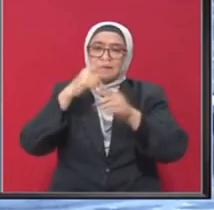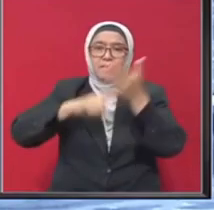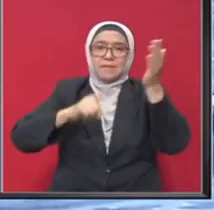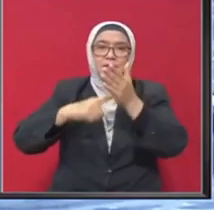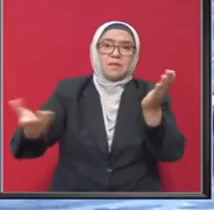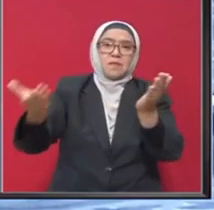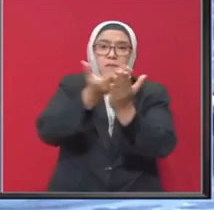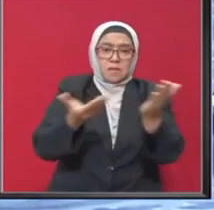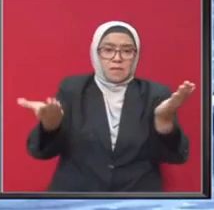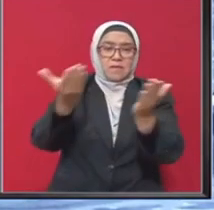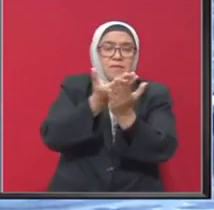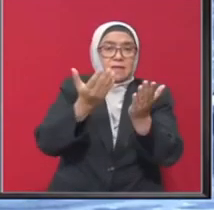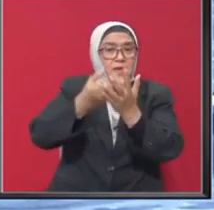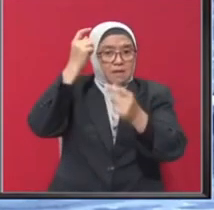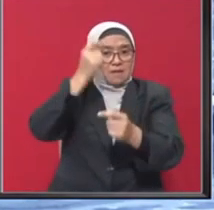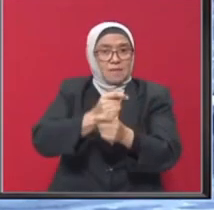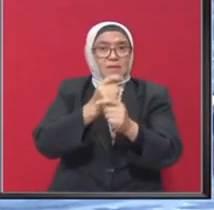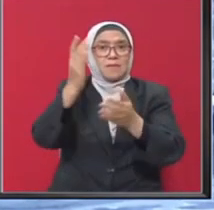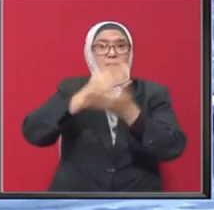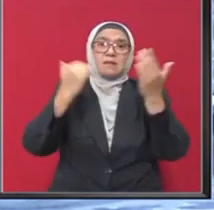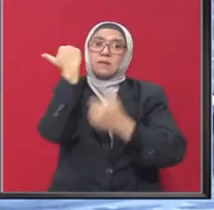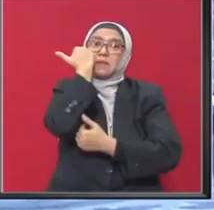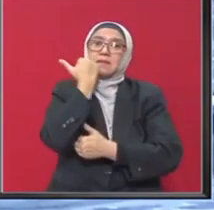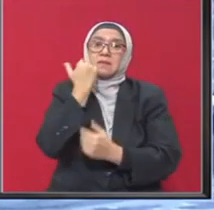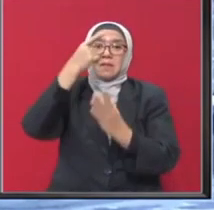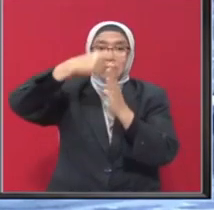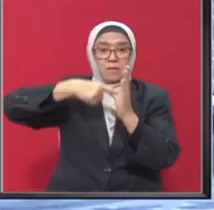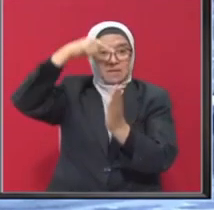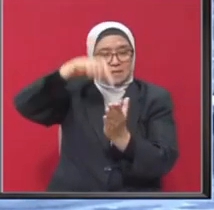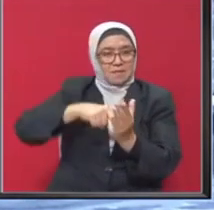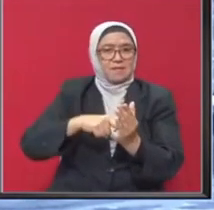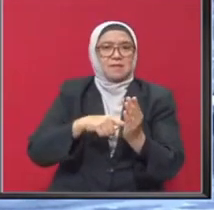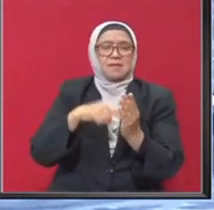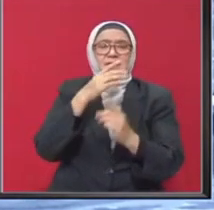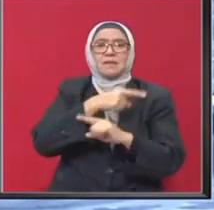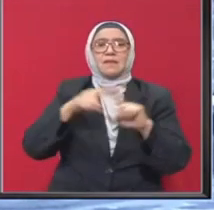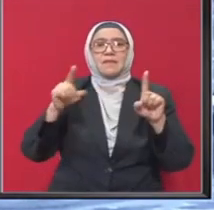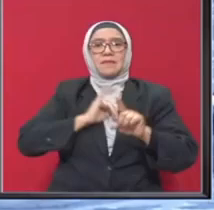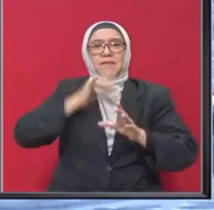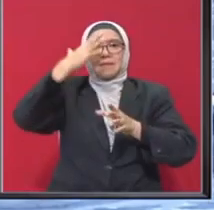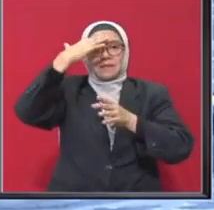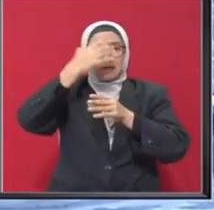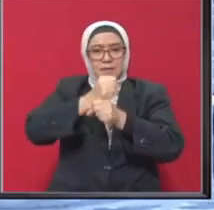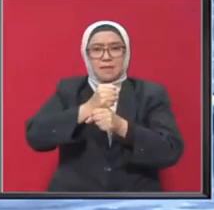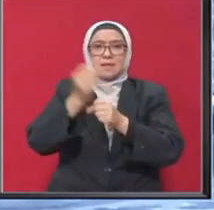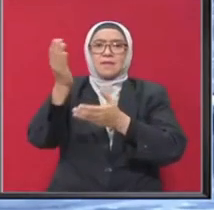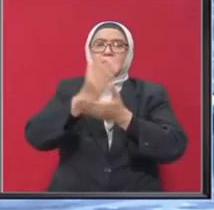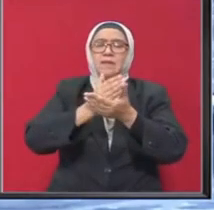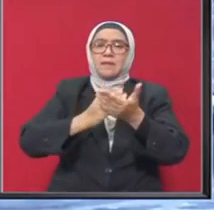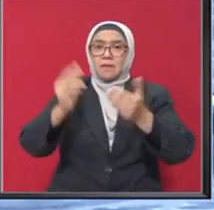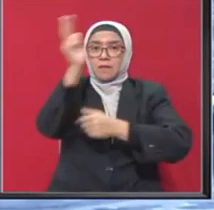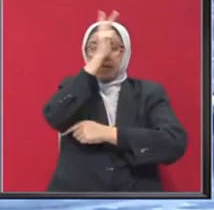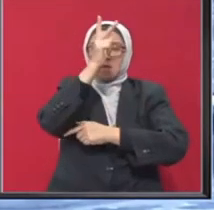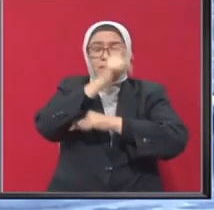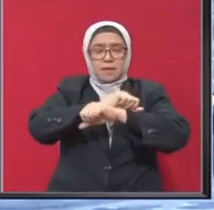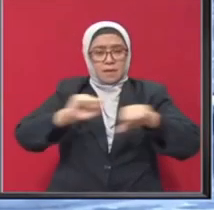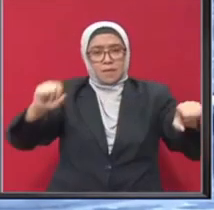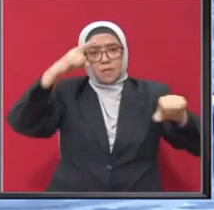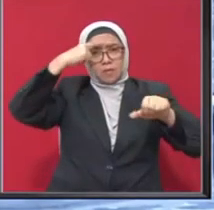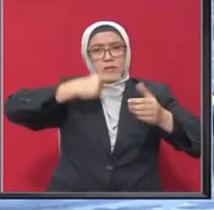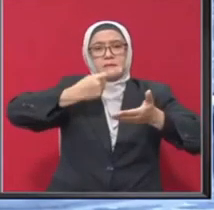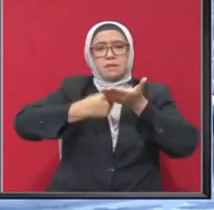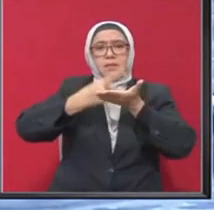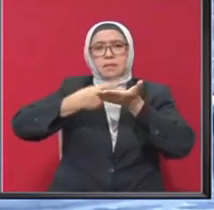mahkamah dalam bulan ini juga Namun demikian Saya yakin bahwa PH kerajaan bersedia untuk berunding